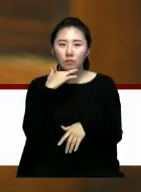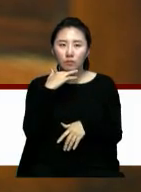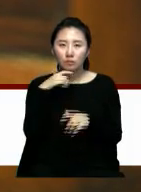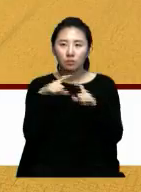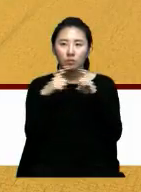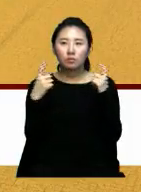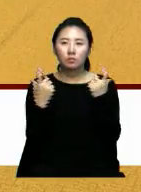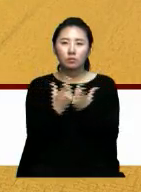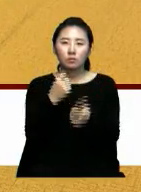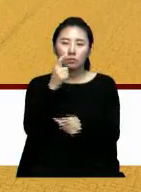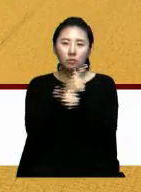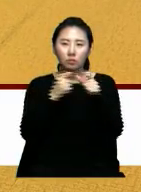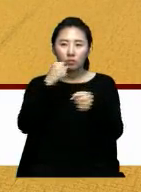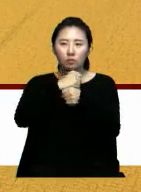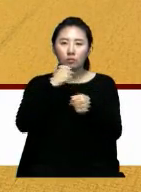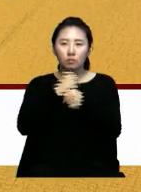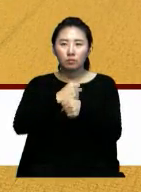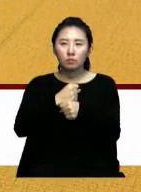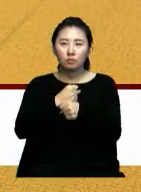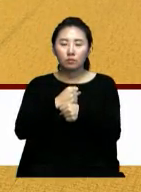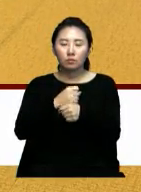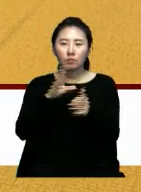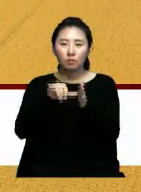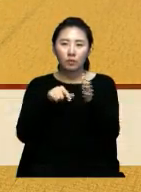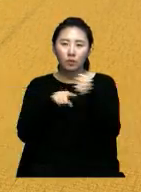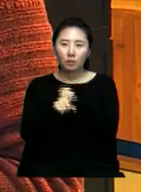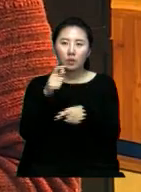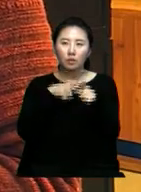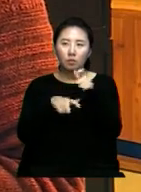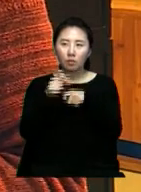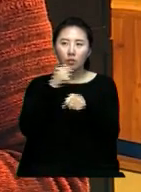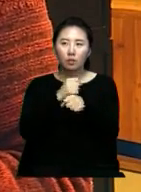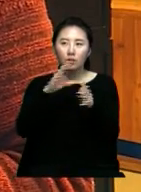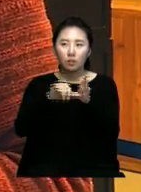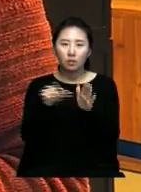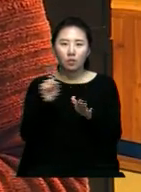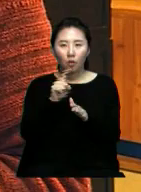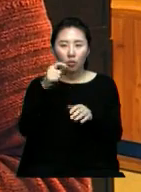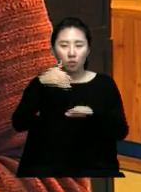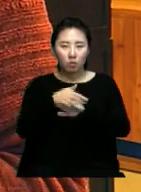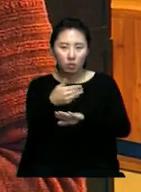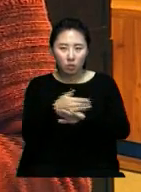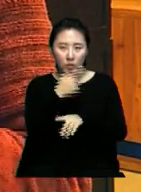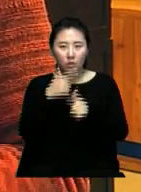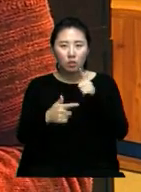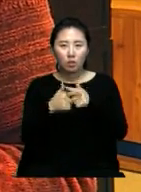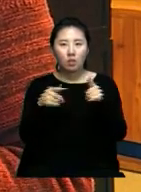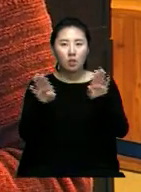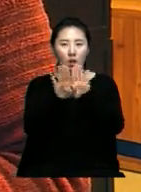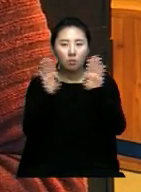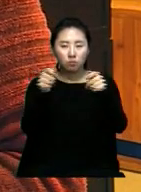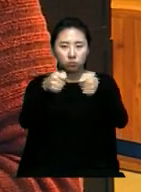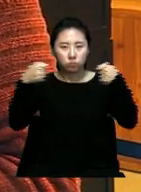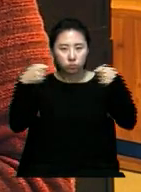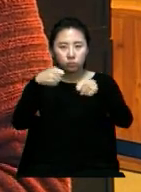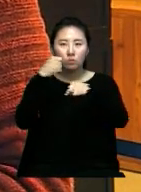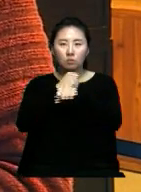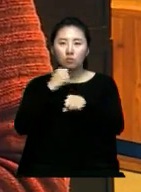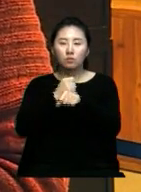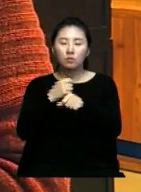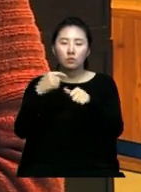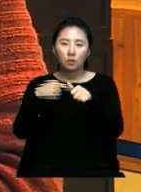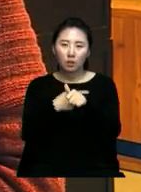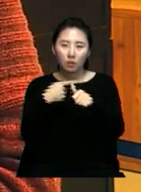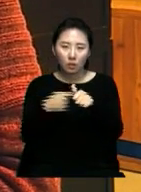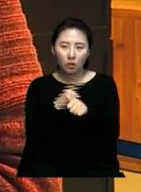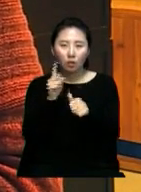후 수종과 제작 연도 등을 알아내 의미를 더했습니다. 그 당시에 어떤 목가구가 제작됐고 목가구 시대별 무늬가